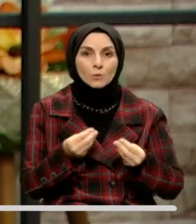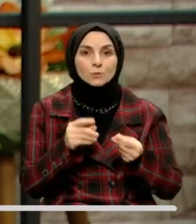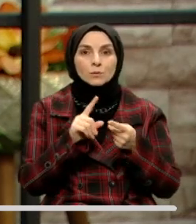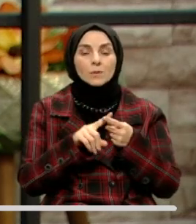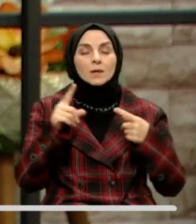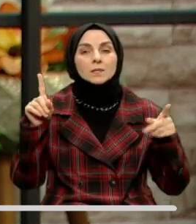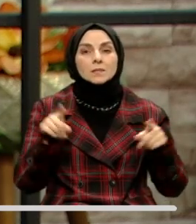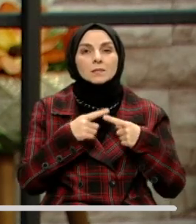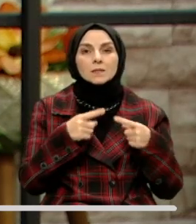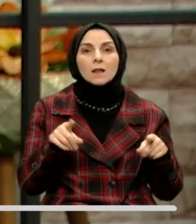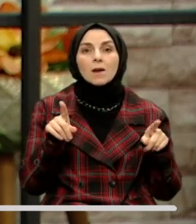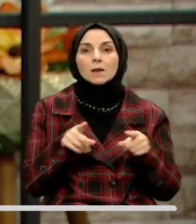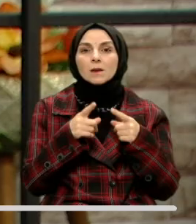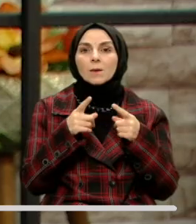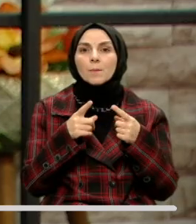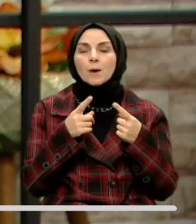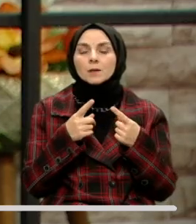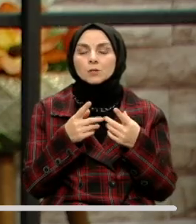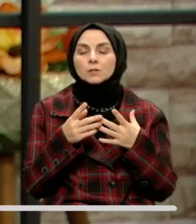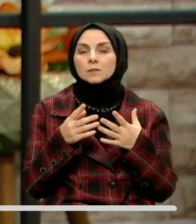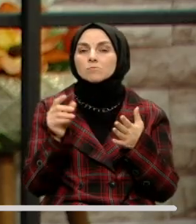diye başlayan bir süreç. Ve